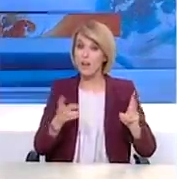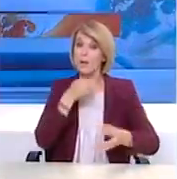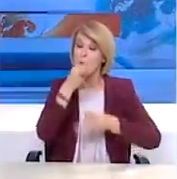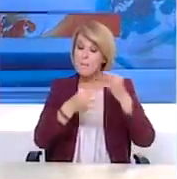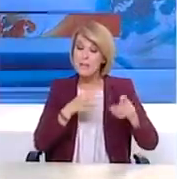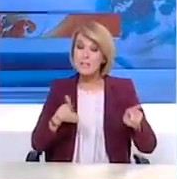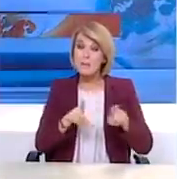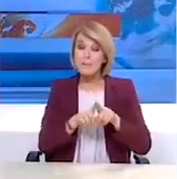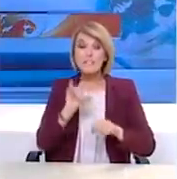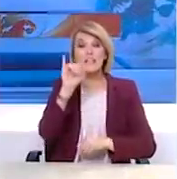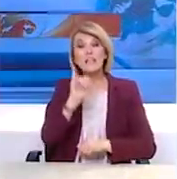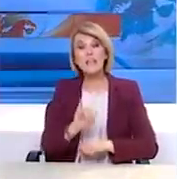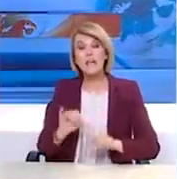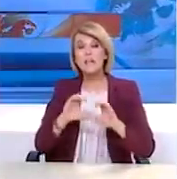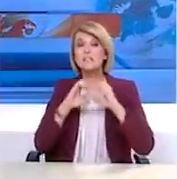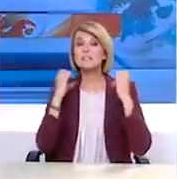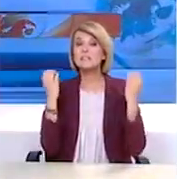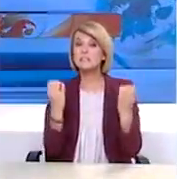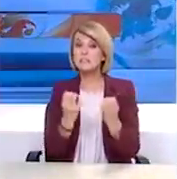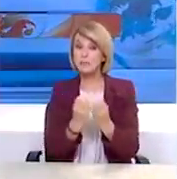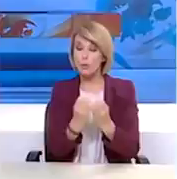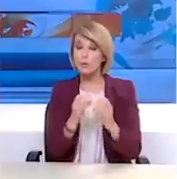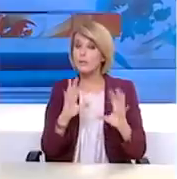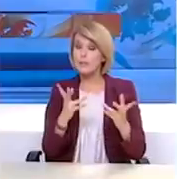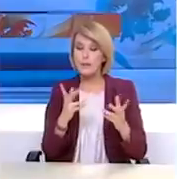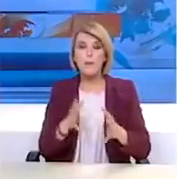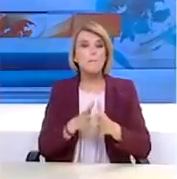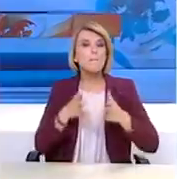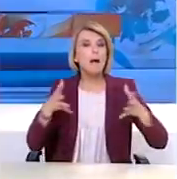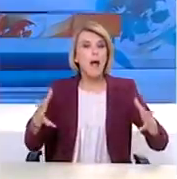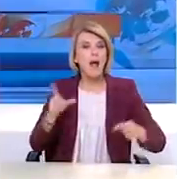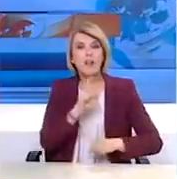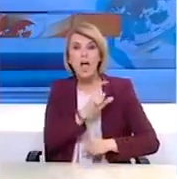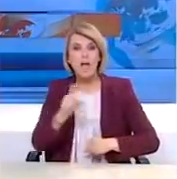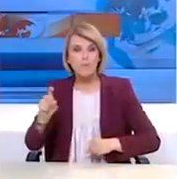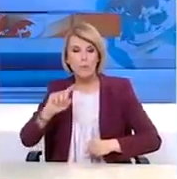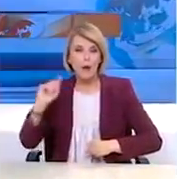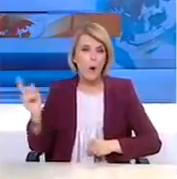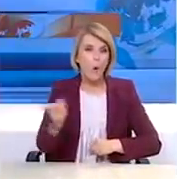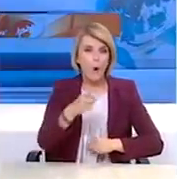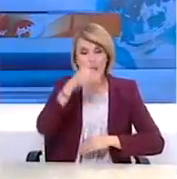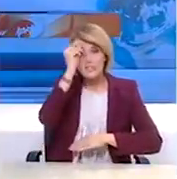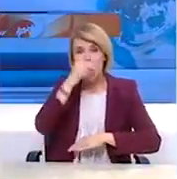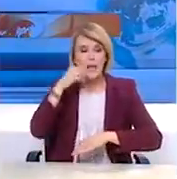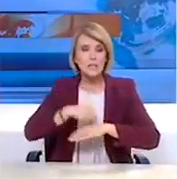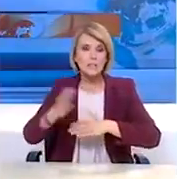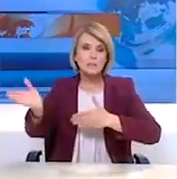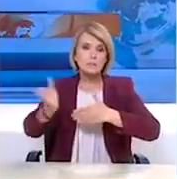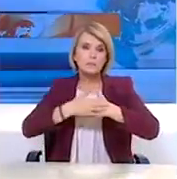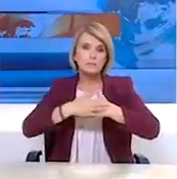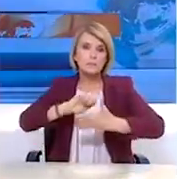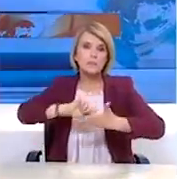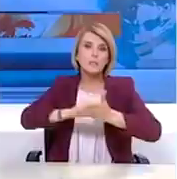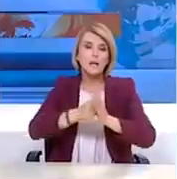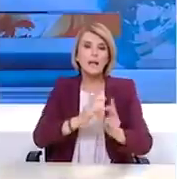στη διάρκεια της Μεγάλης Εβδομάδος οι εκκλησίες θα είναι κλειστές για τους πιστούς. Θέλω να συμπληρώσω ότι, και να είναι